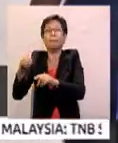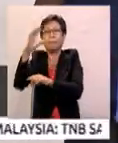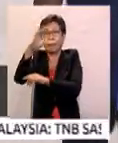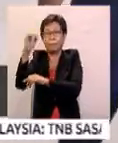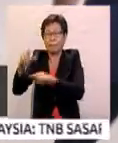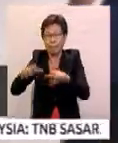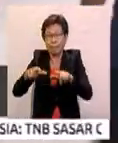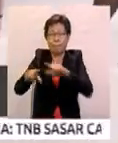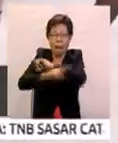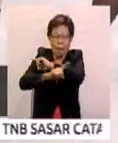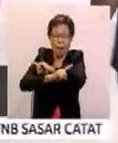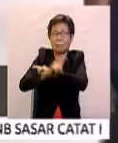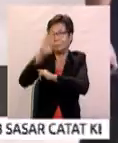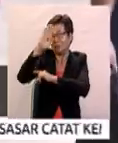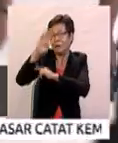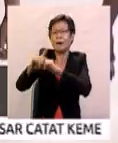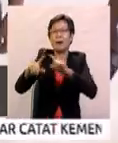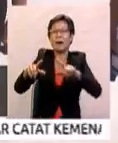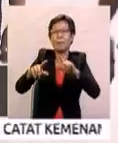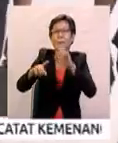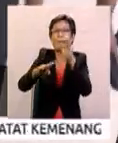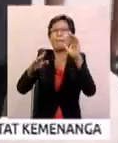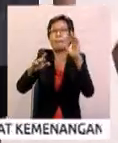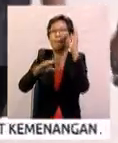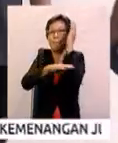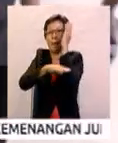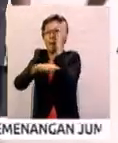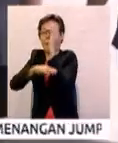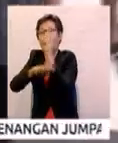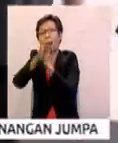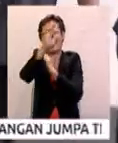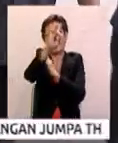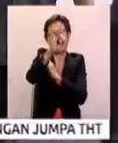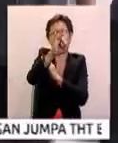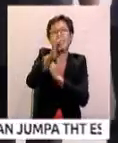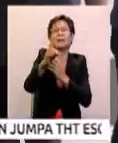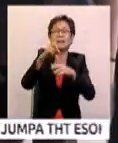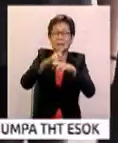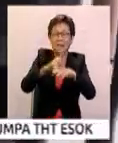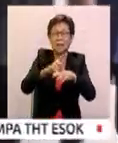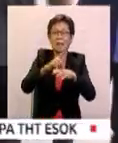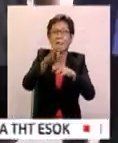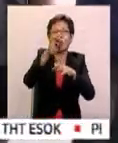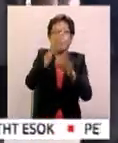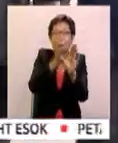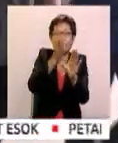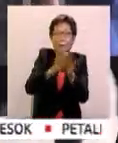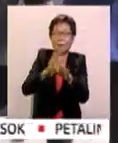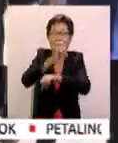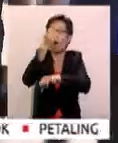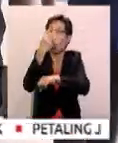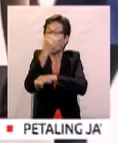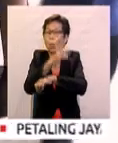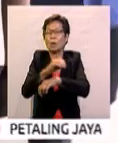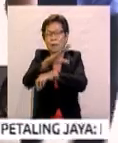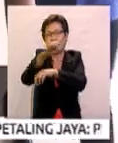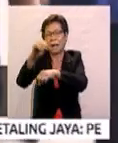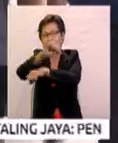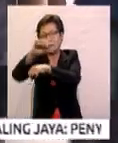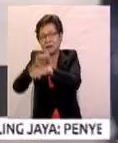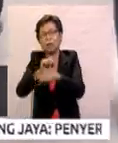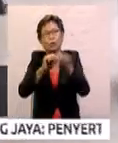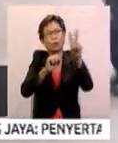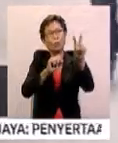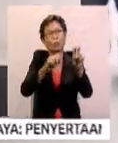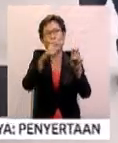dan dituduh melakukan kesalahan itu di 8 institusi kewangan di Hong Kong serta Singapura antara 20 Disember